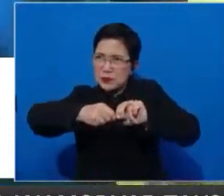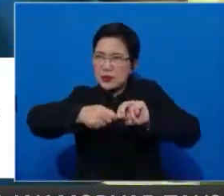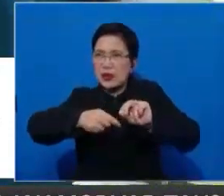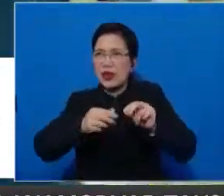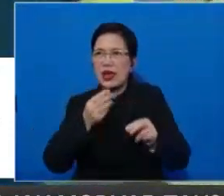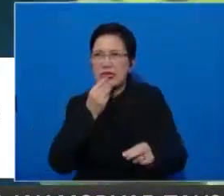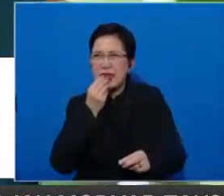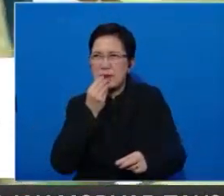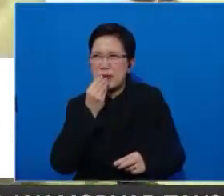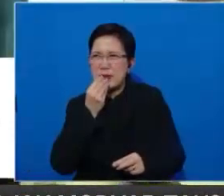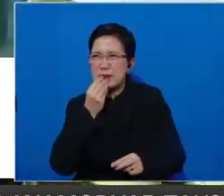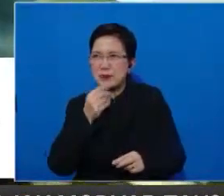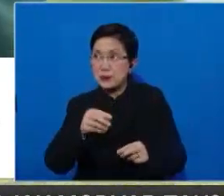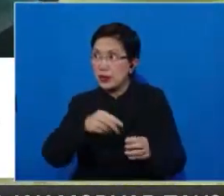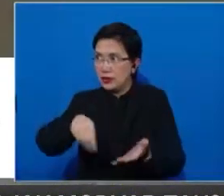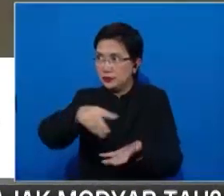siap.